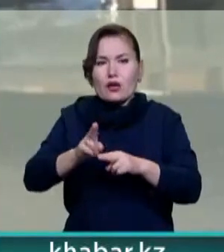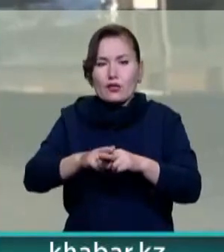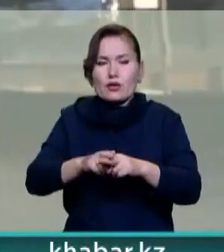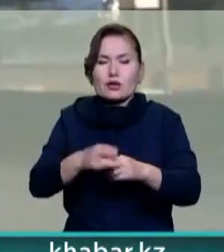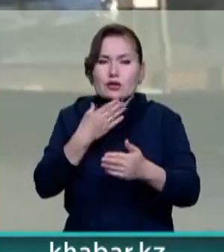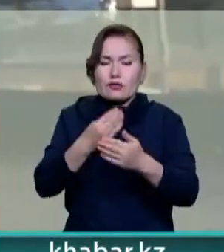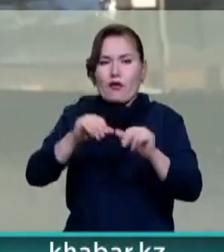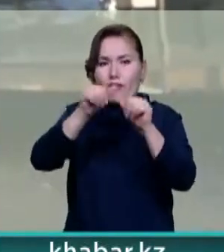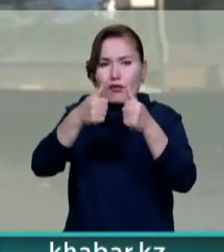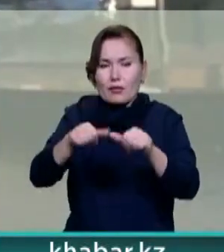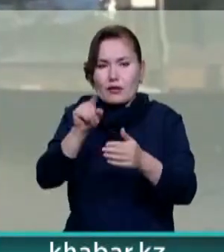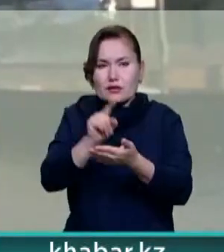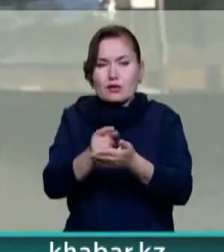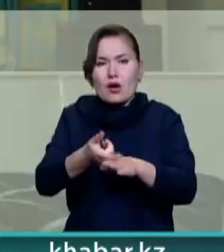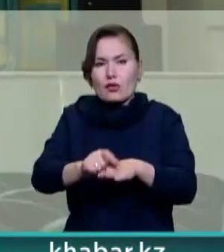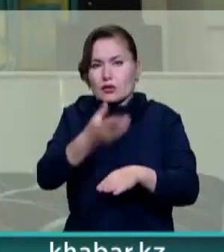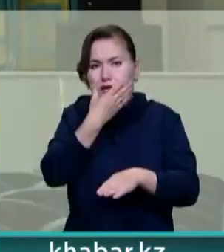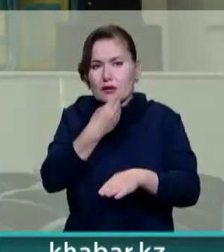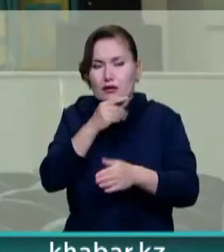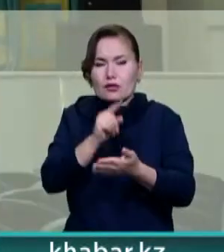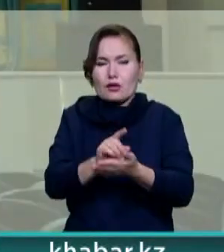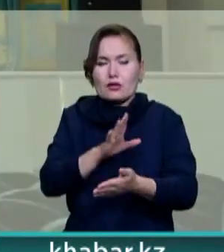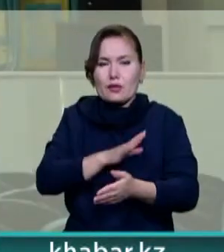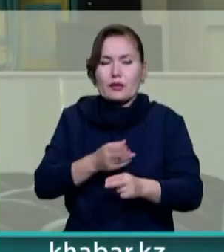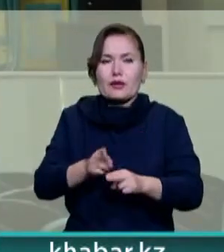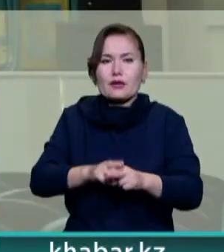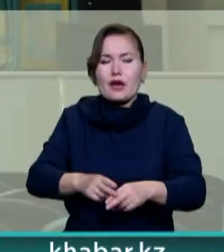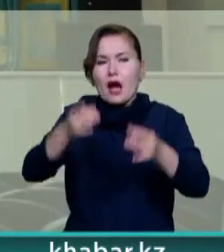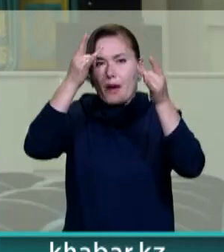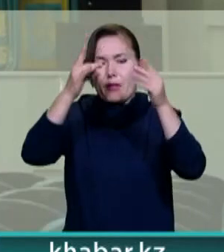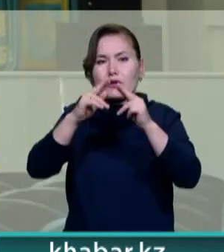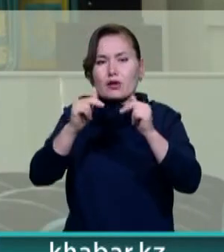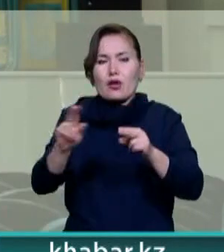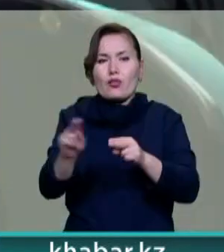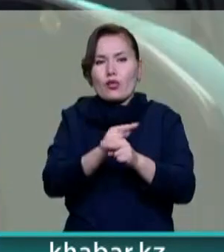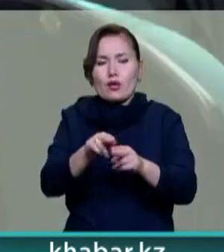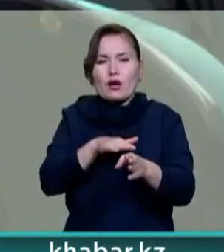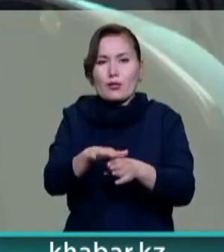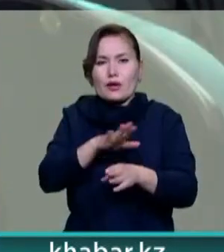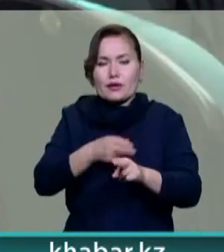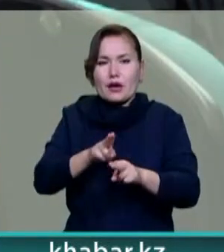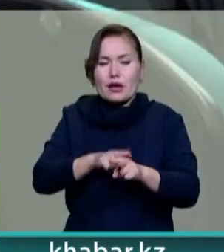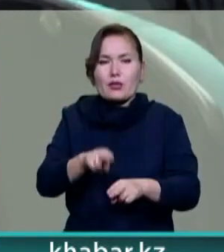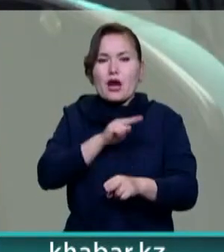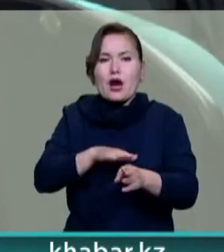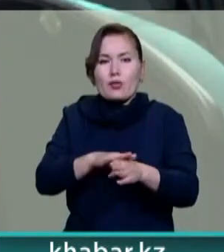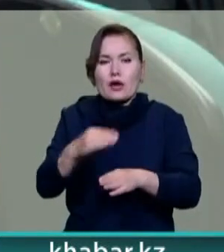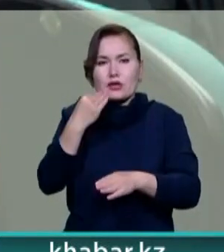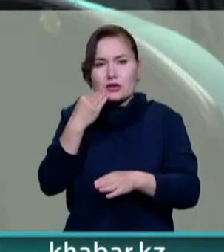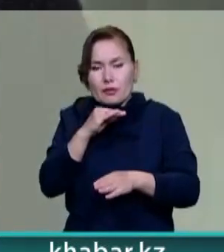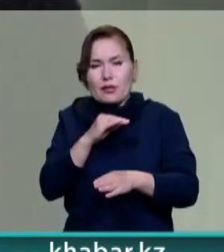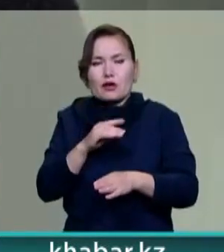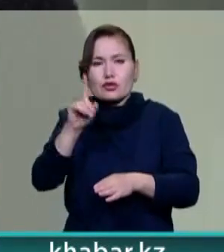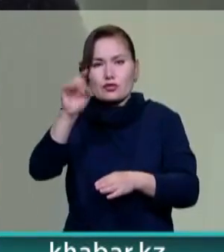бейнесі болу керек, өзінің бір жеке бір көрінісі болу керек. Естай атындағы мәдениет сарайда күрделі жөндеуден өтті. Атқарылған жұмыстардың сапасында мін